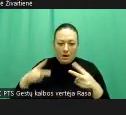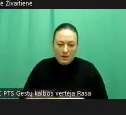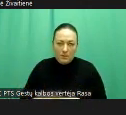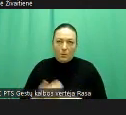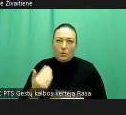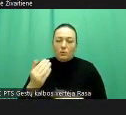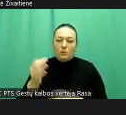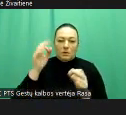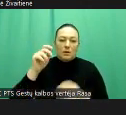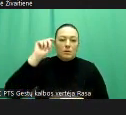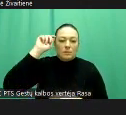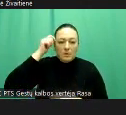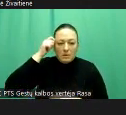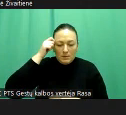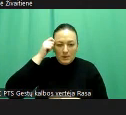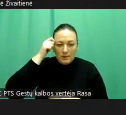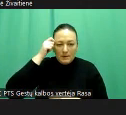prisimenate